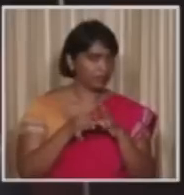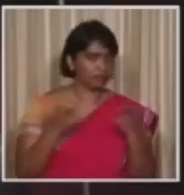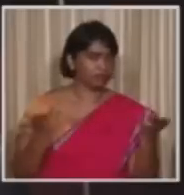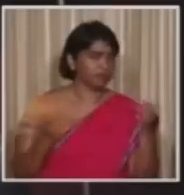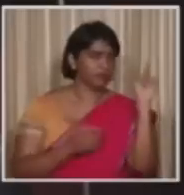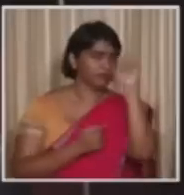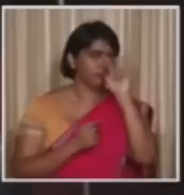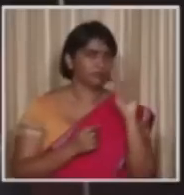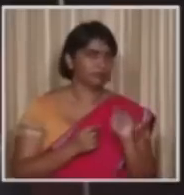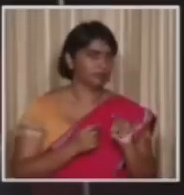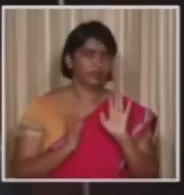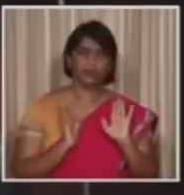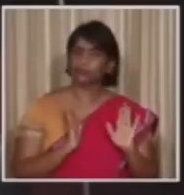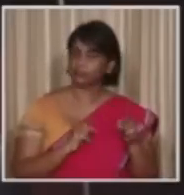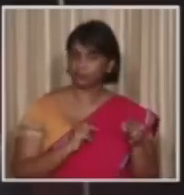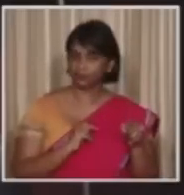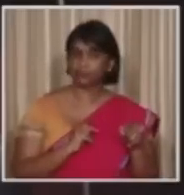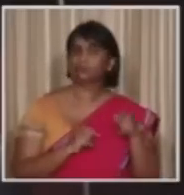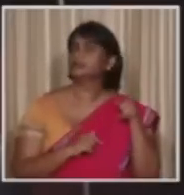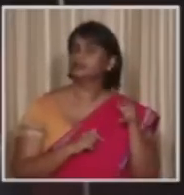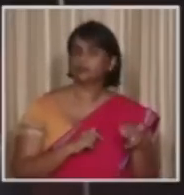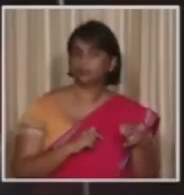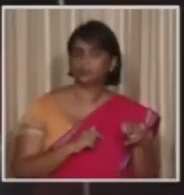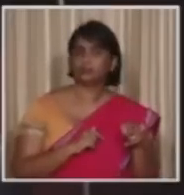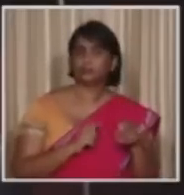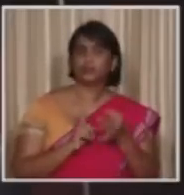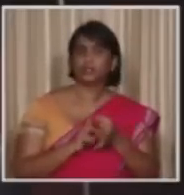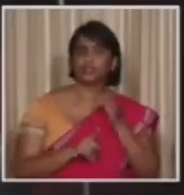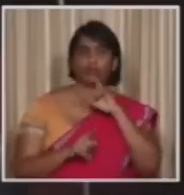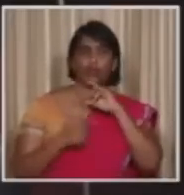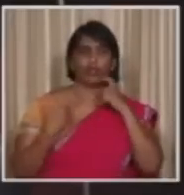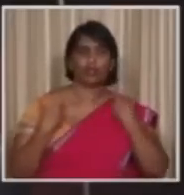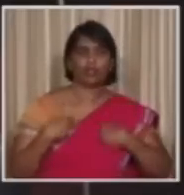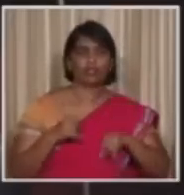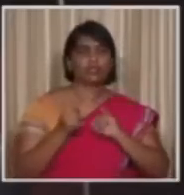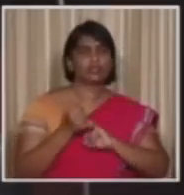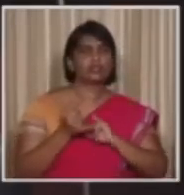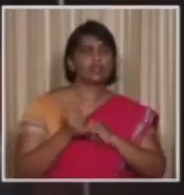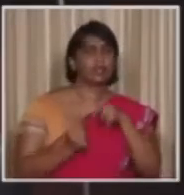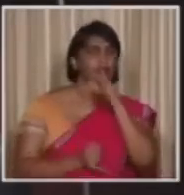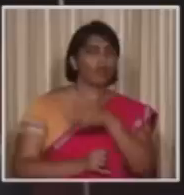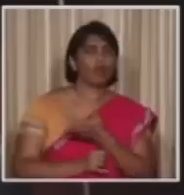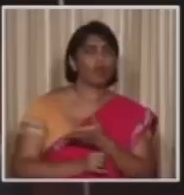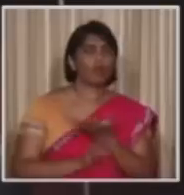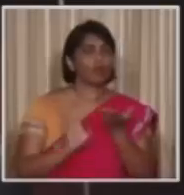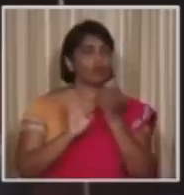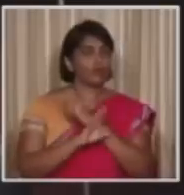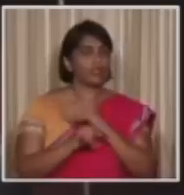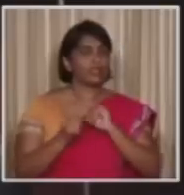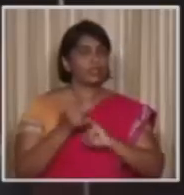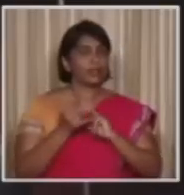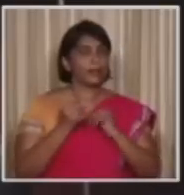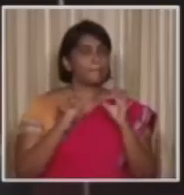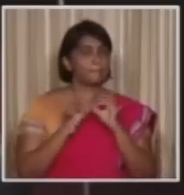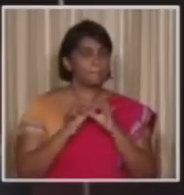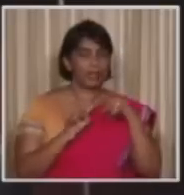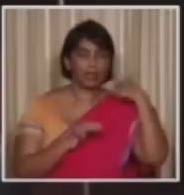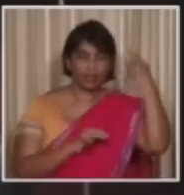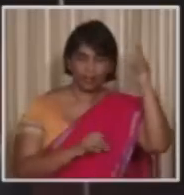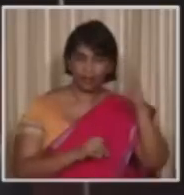කියන ප්‍රශ්නේ ඉබේටම ඇති වෙනවා. කවුද මේ ජනාධිපති නීතිඥ සාලිය පීරිස් කියන්නේ? එදා ශිරාණි